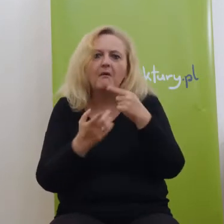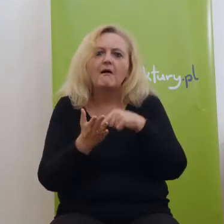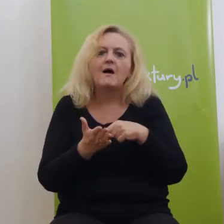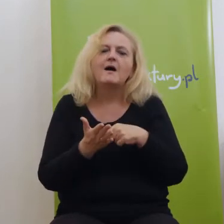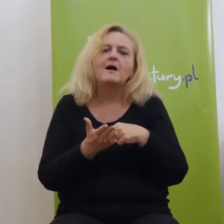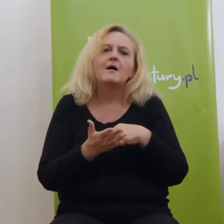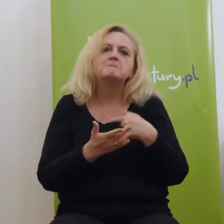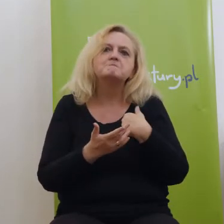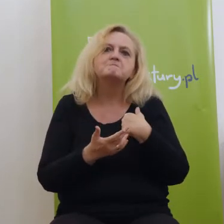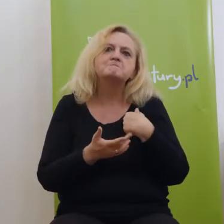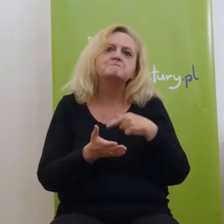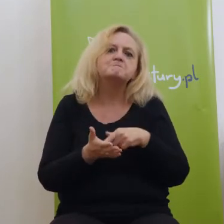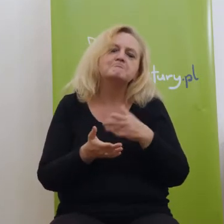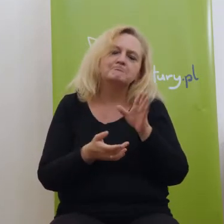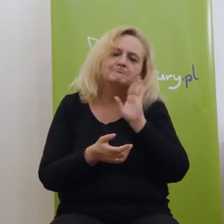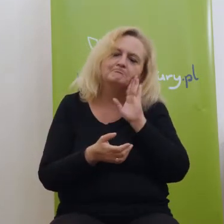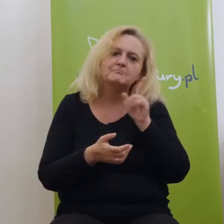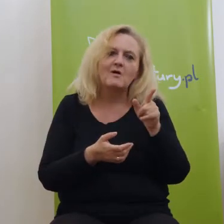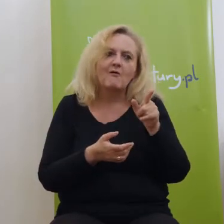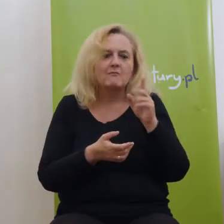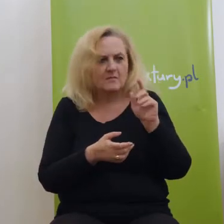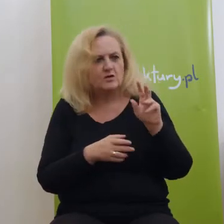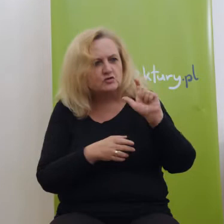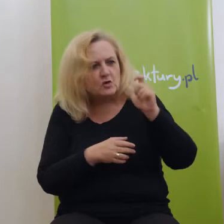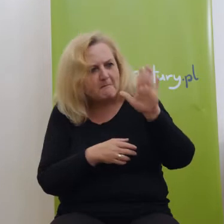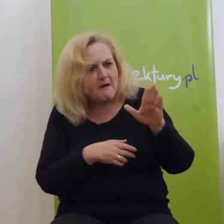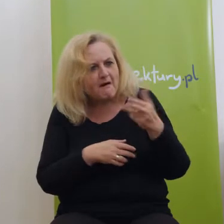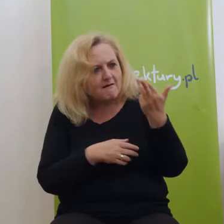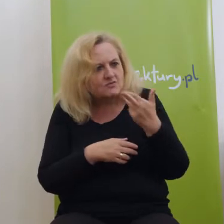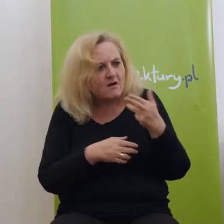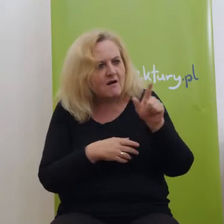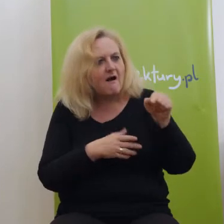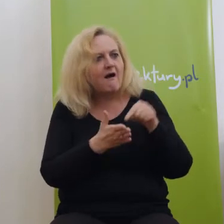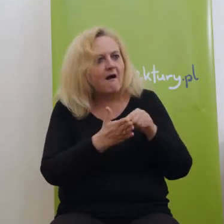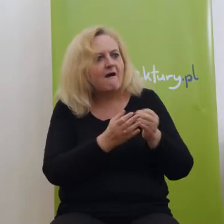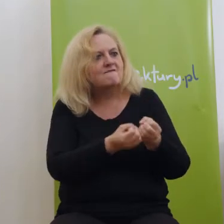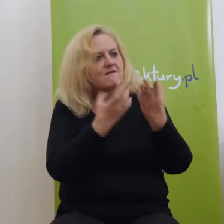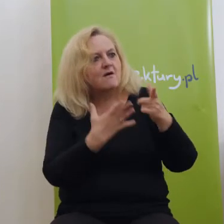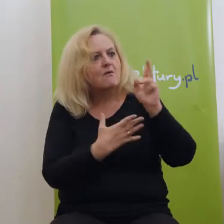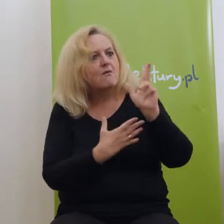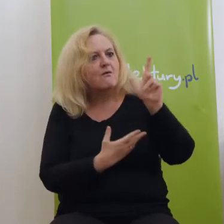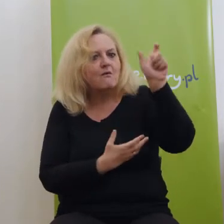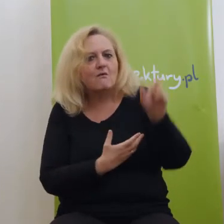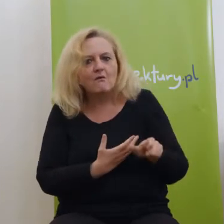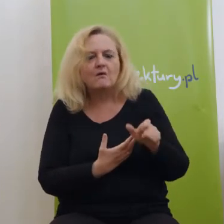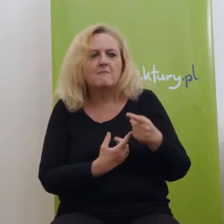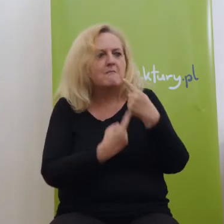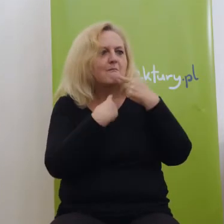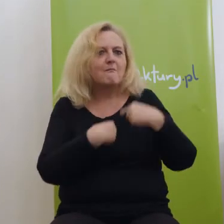bo myślę, że to ich określa. To ich określa. Bardzo wiele to o nas